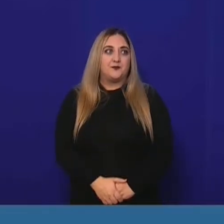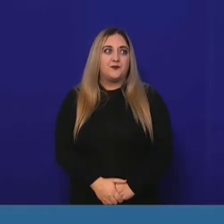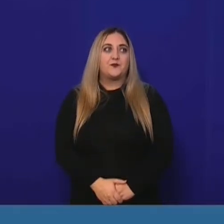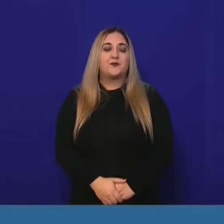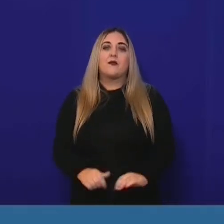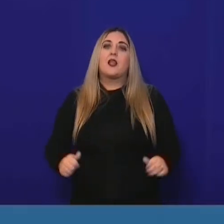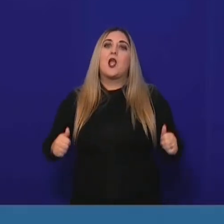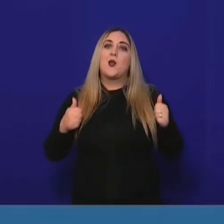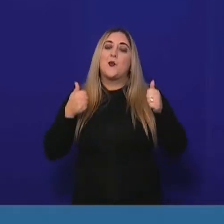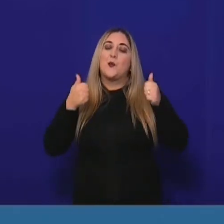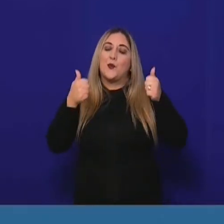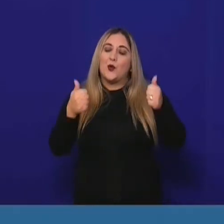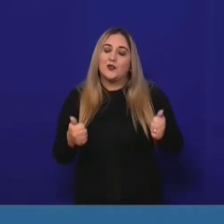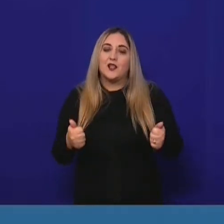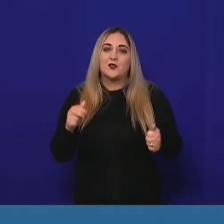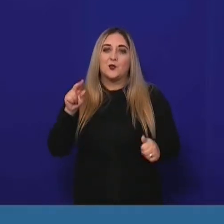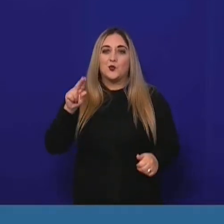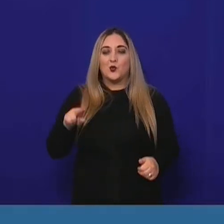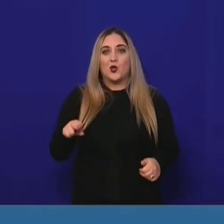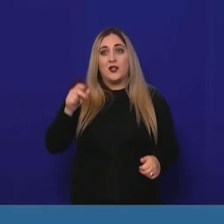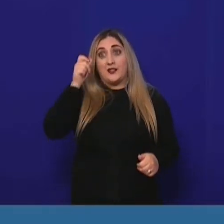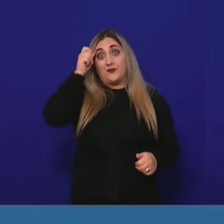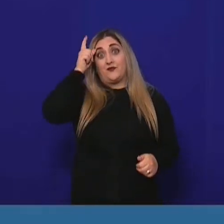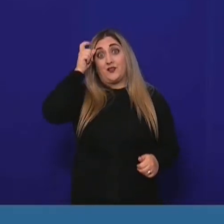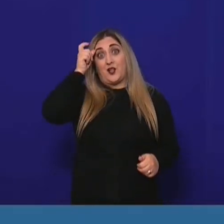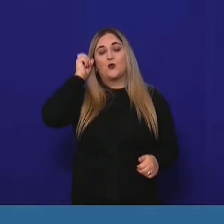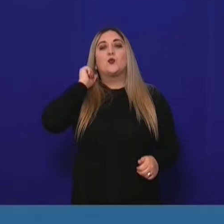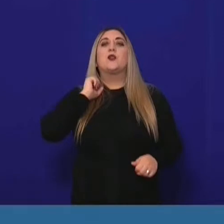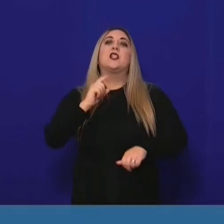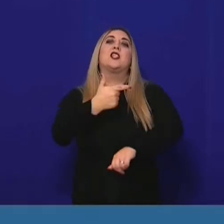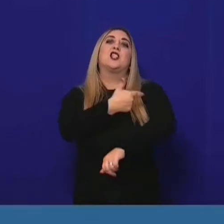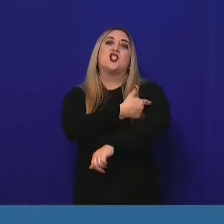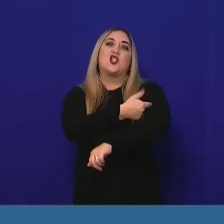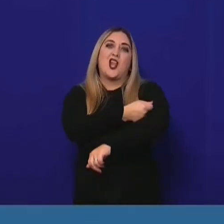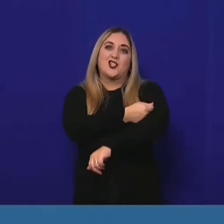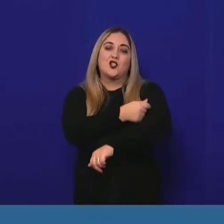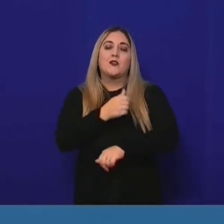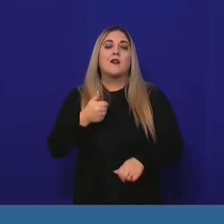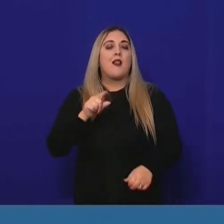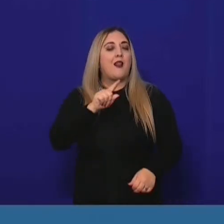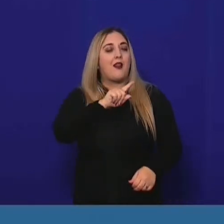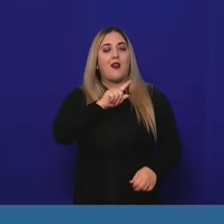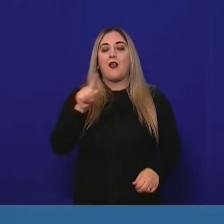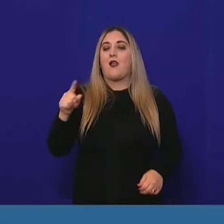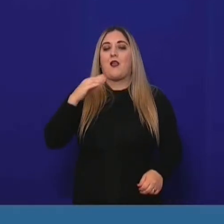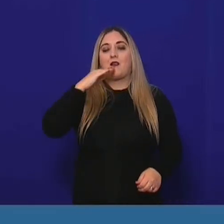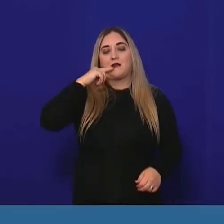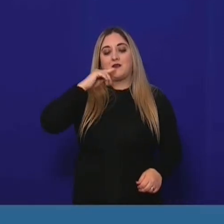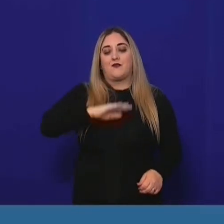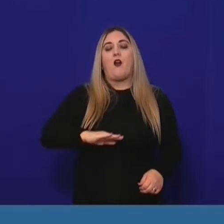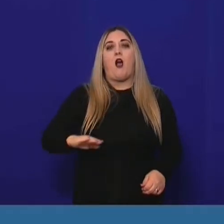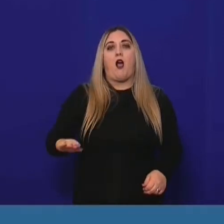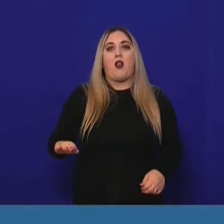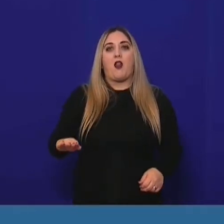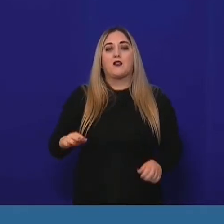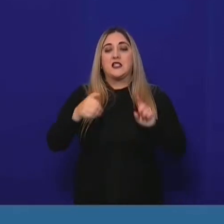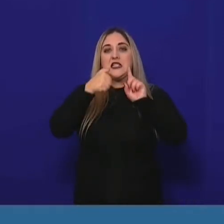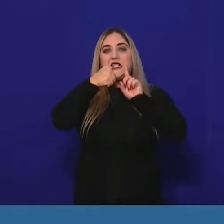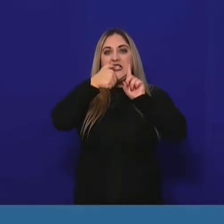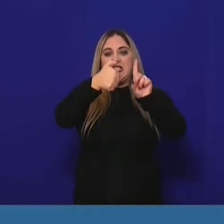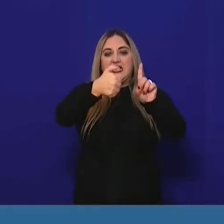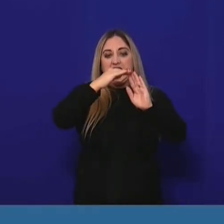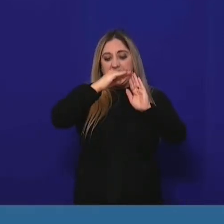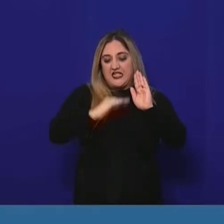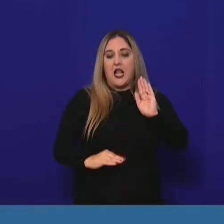Importanti wkoll li dawk il-tilqima mhix indikata għal tfal ta' taħt is-16 sena